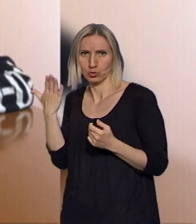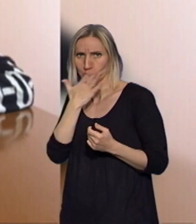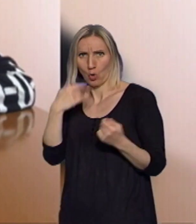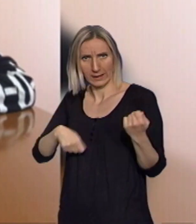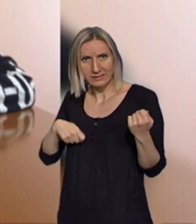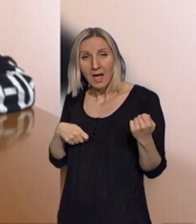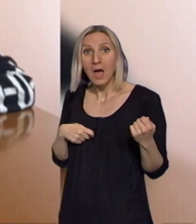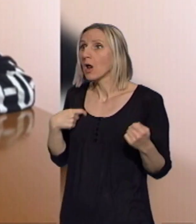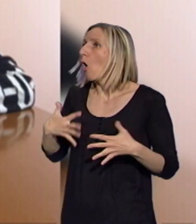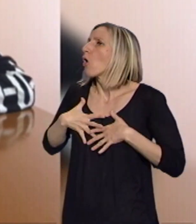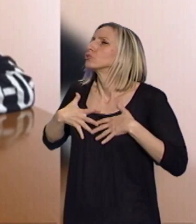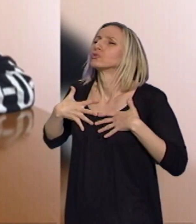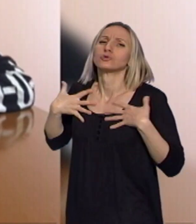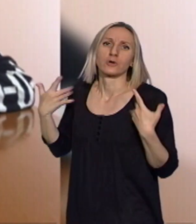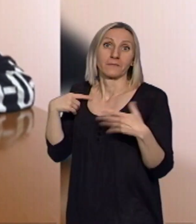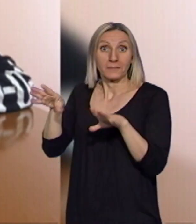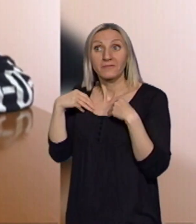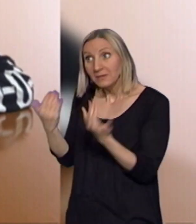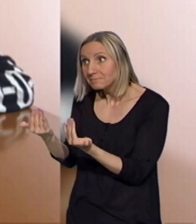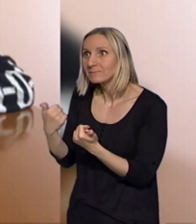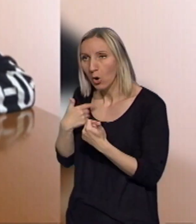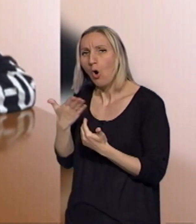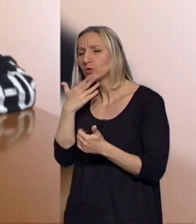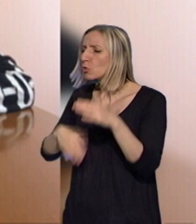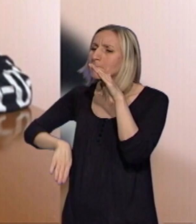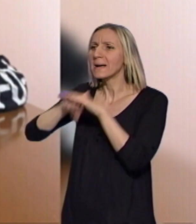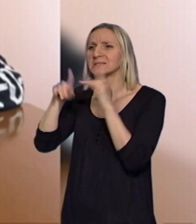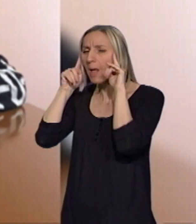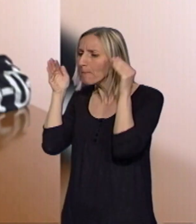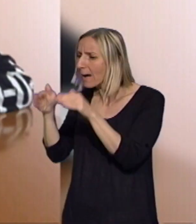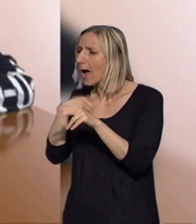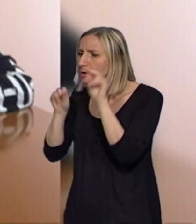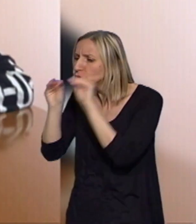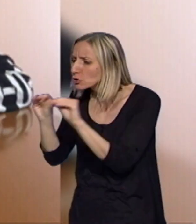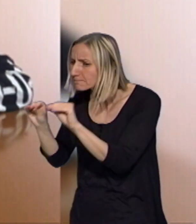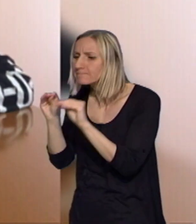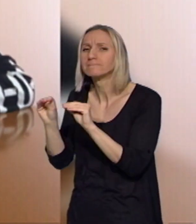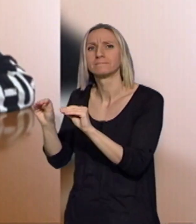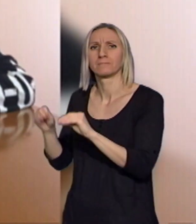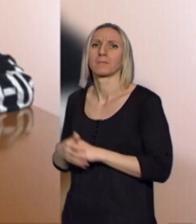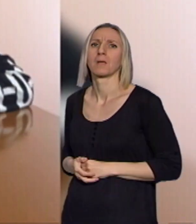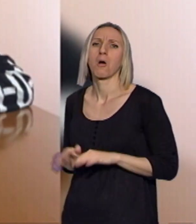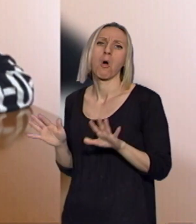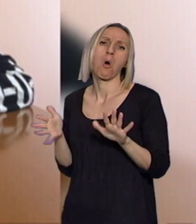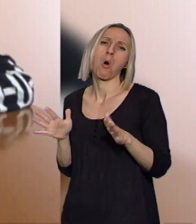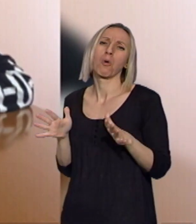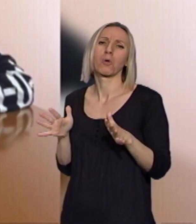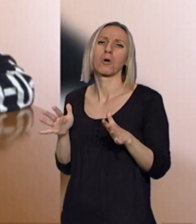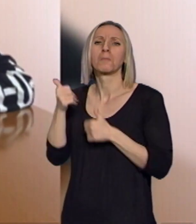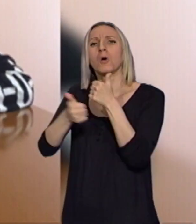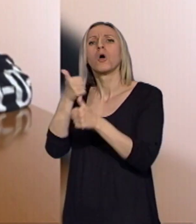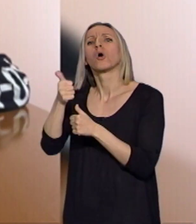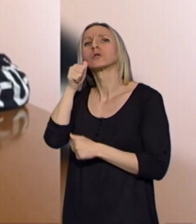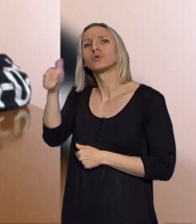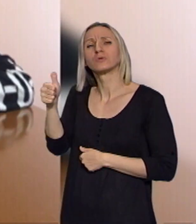oduševljenjem prihvatili da bi posvetili maksimalnu pažnju. To je trajalo negde oko godinu